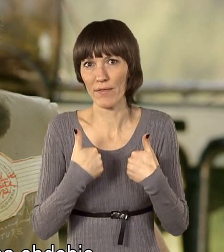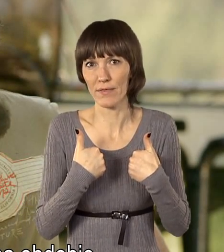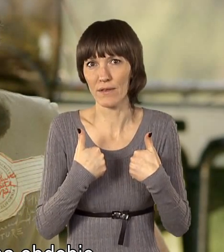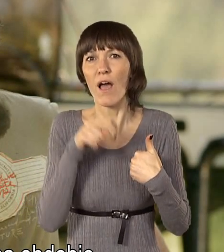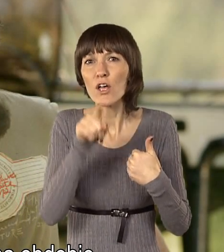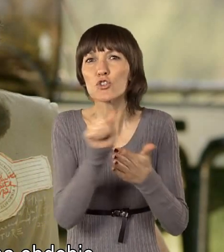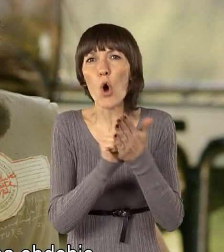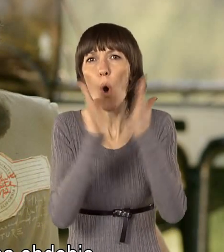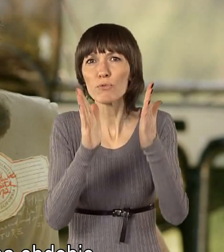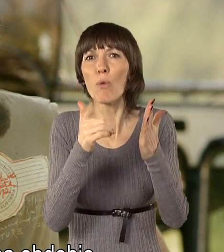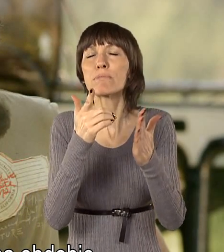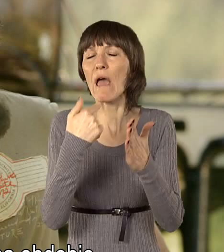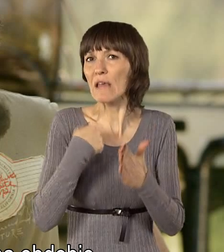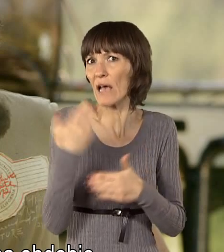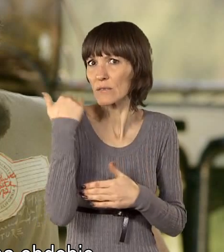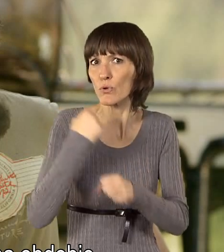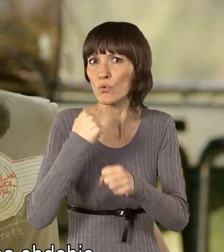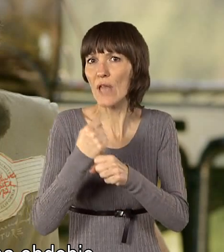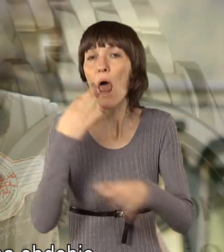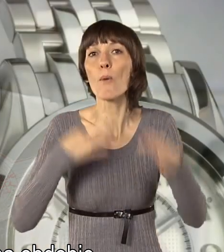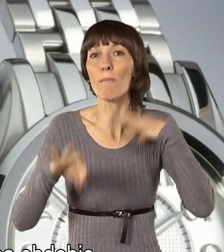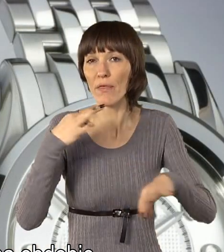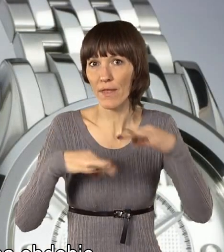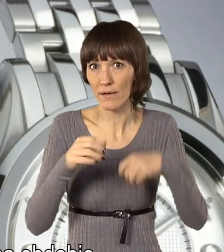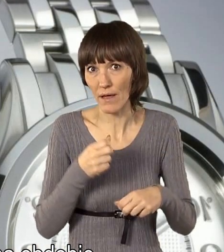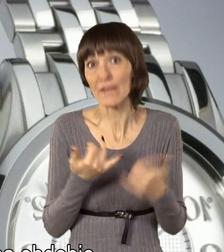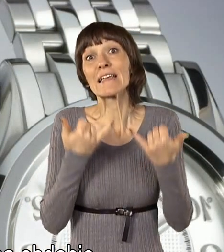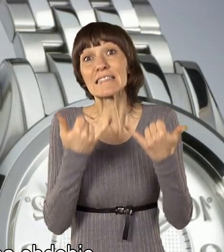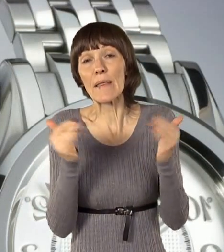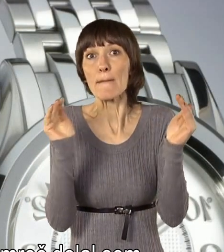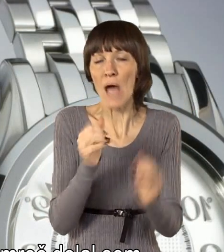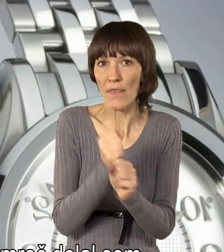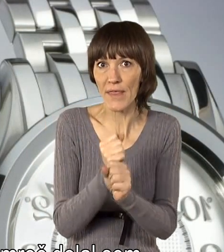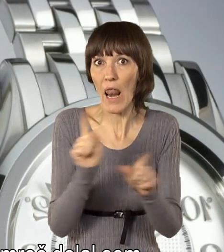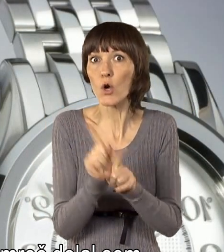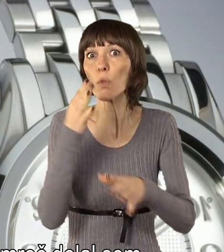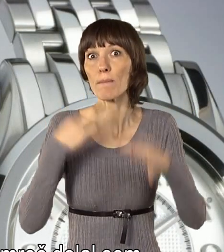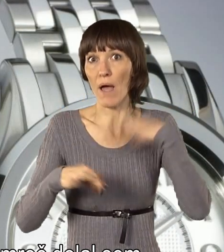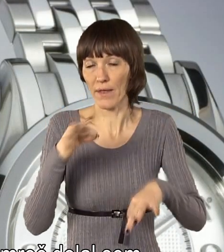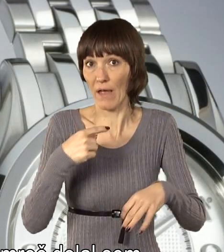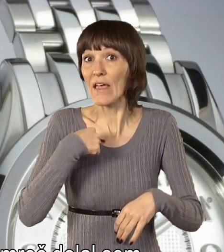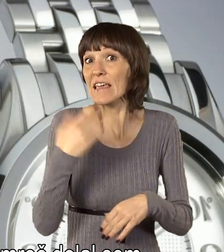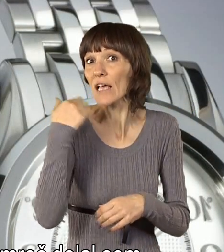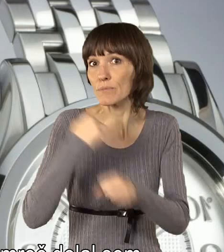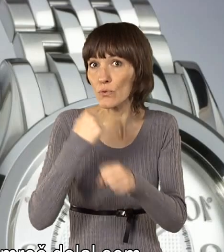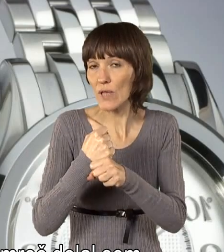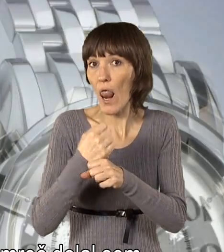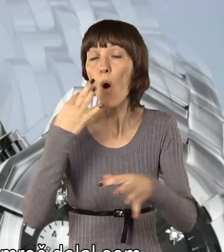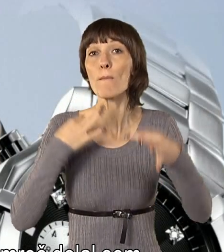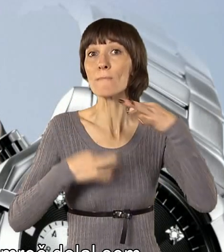rečemo temu obdobje, ko sem se ukvarjal z modo, nekoliko več, kakor se zdaj, no. Namreč delal sem